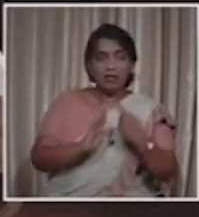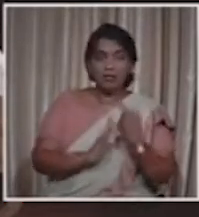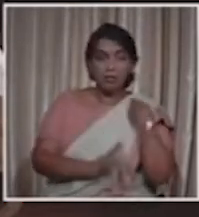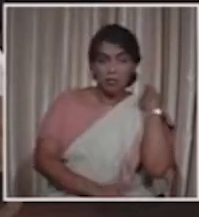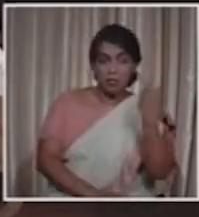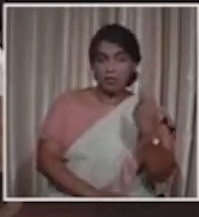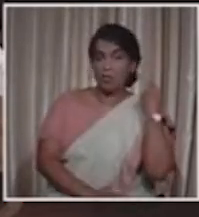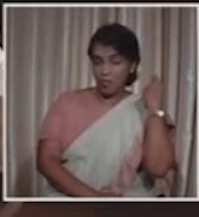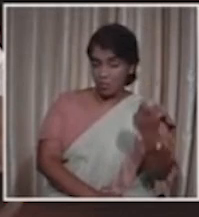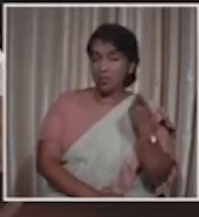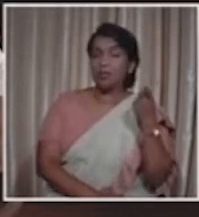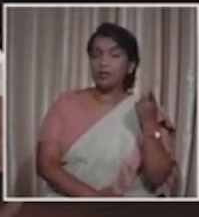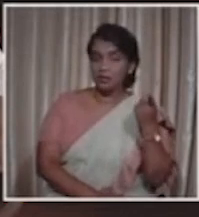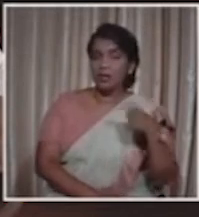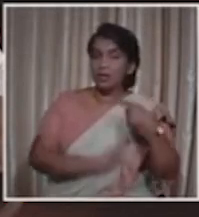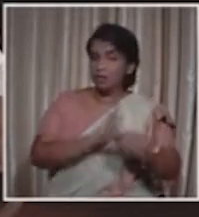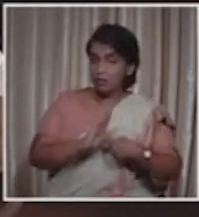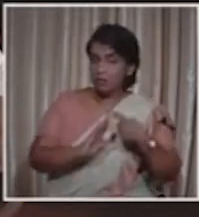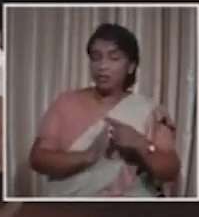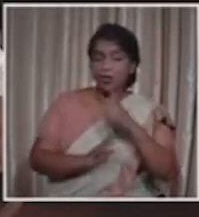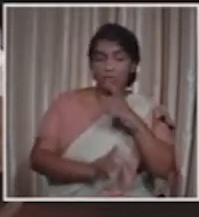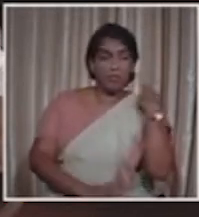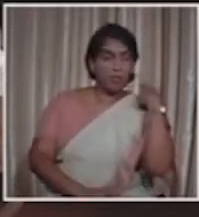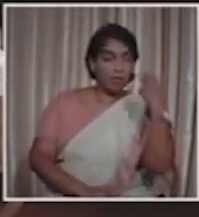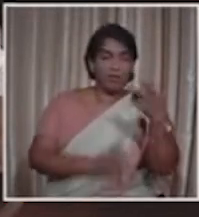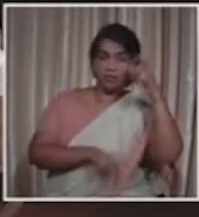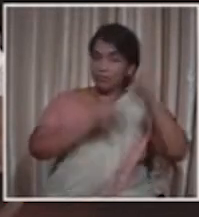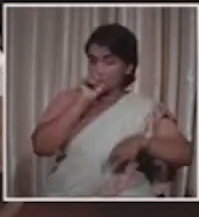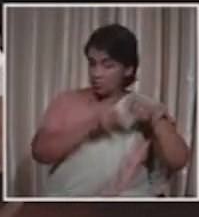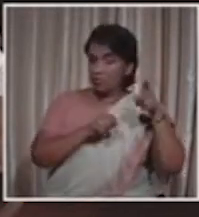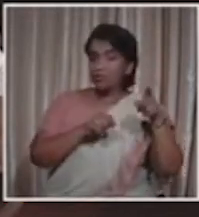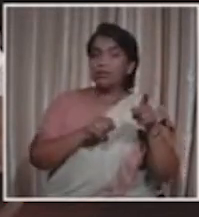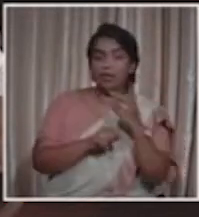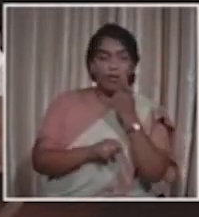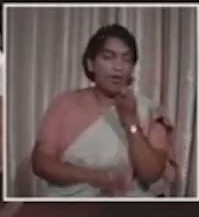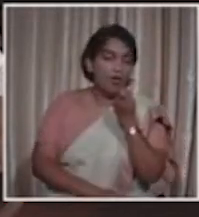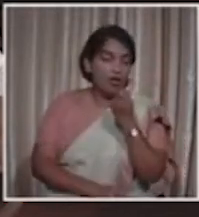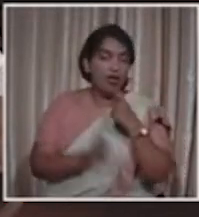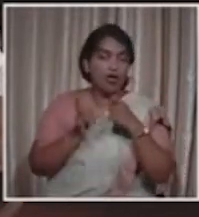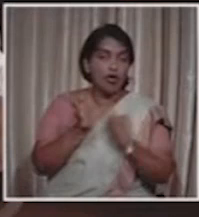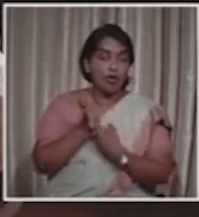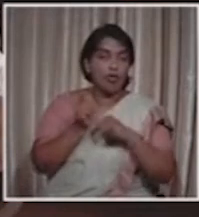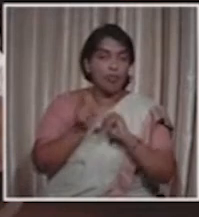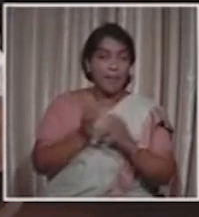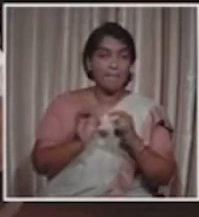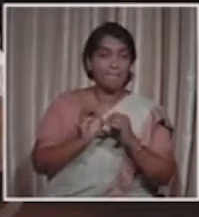kotipatiyanta me rate prabhu pantiyata rupiyal billion